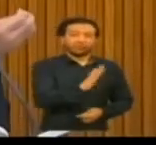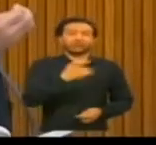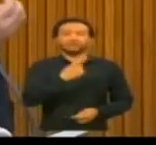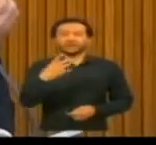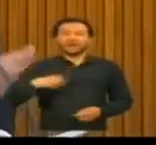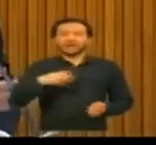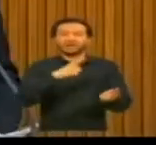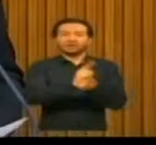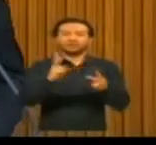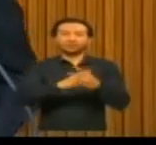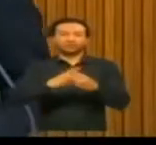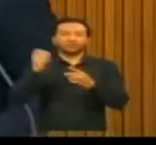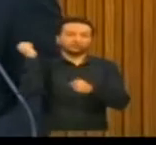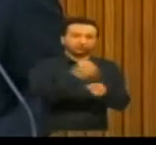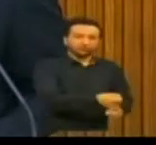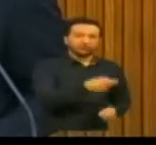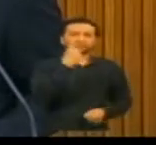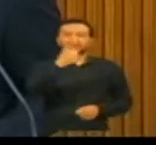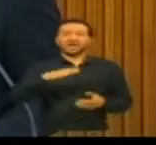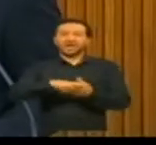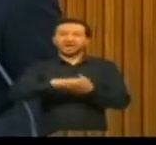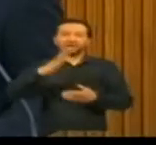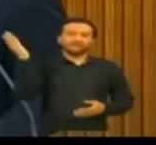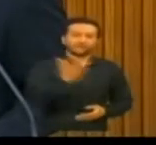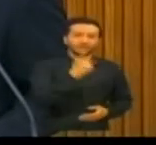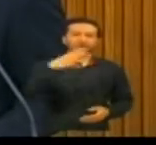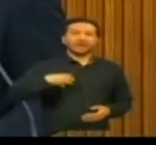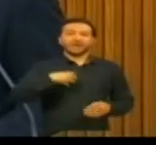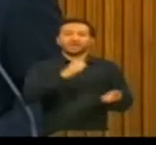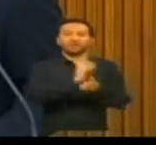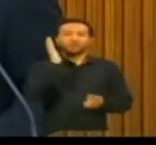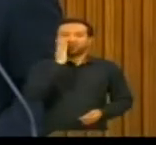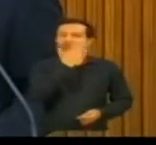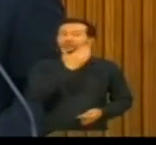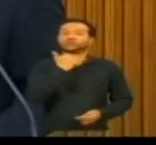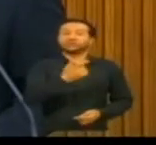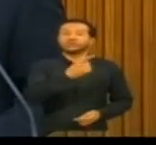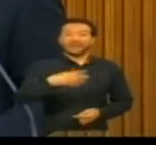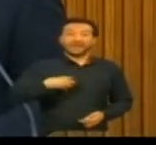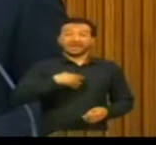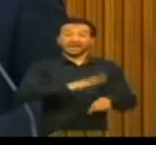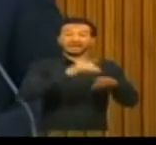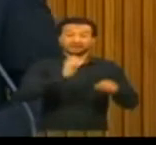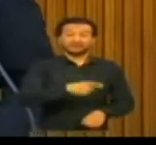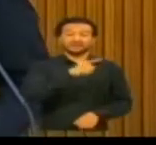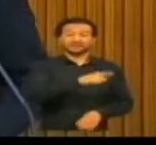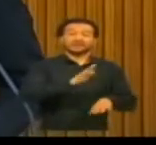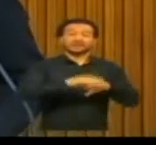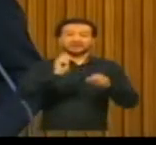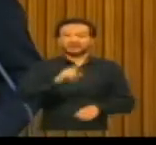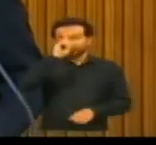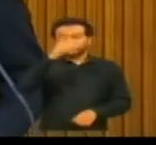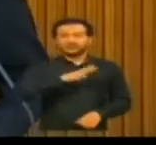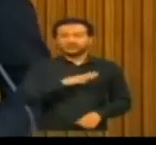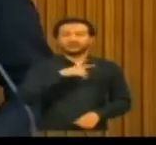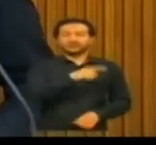anneye cop kalkmaz, bir anne tekmelenmez, bir anne dövülmez. Bir anneye yapılacaksa yapılacak tek şey